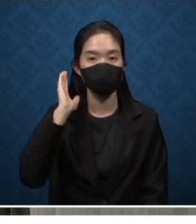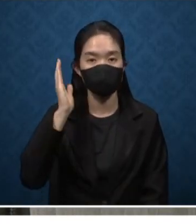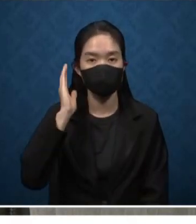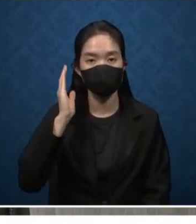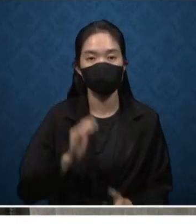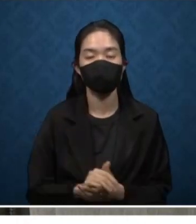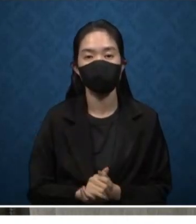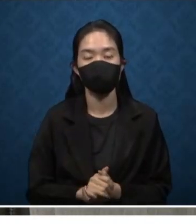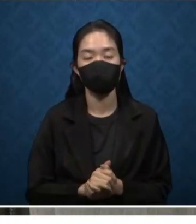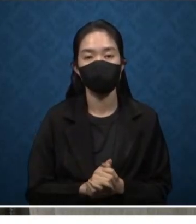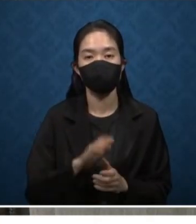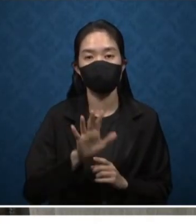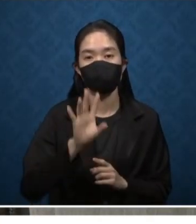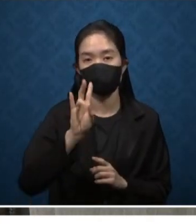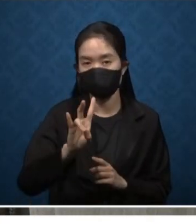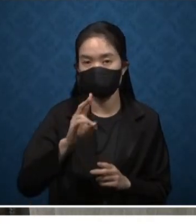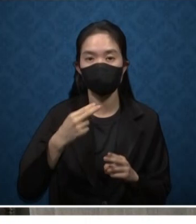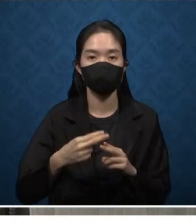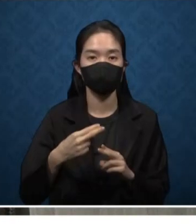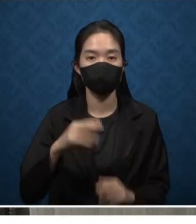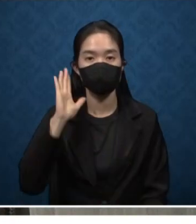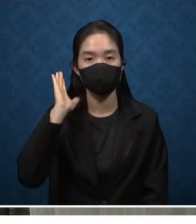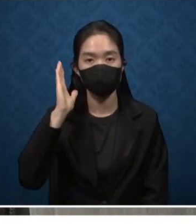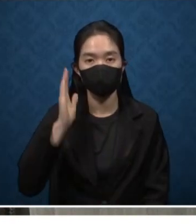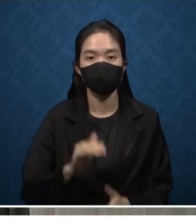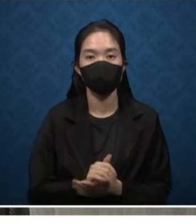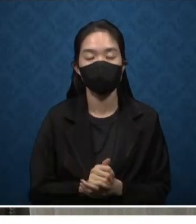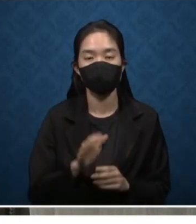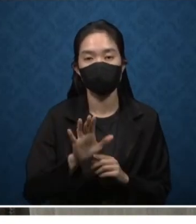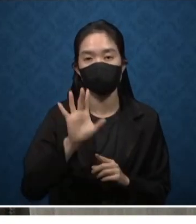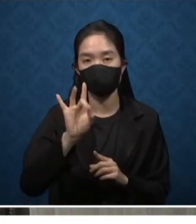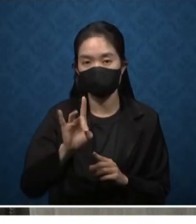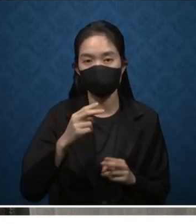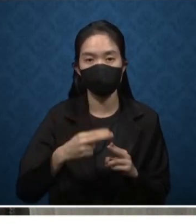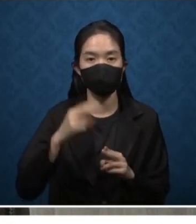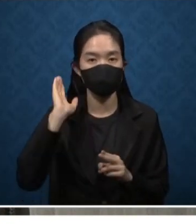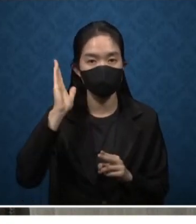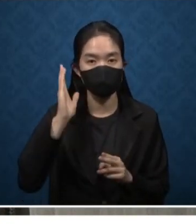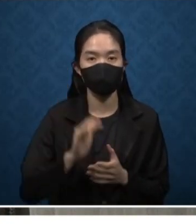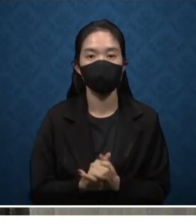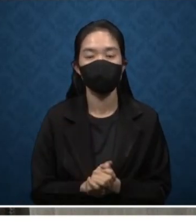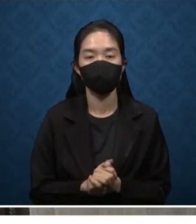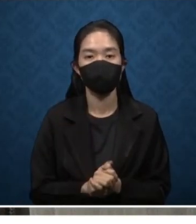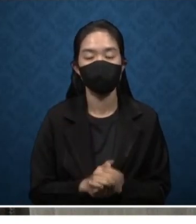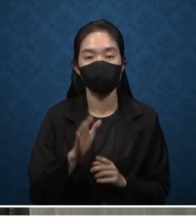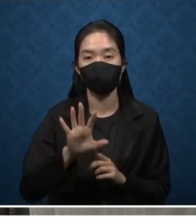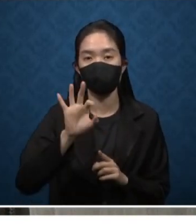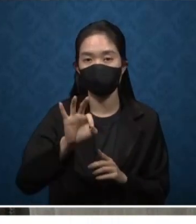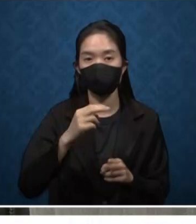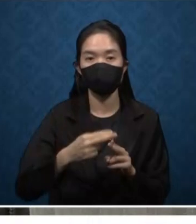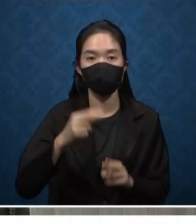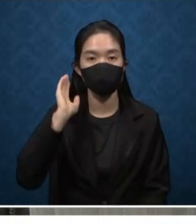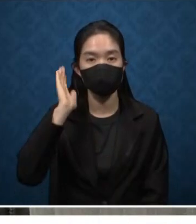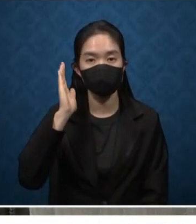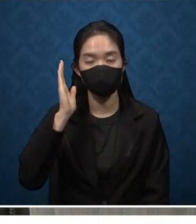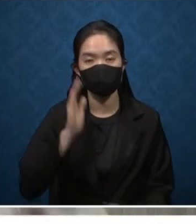ธรรมโอฤทธิ์7นายบุญมีสุรโคตร8นายประมาณสว่างญาติ9นายปัญญ